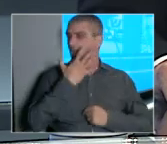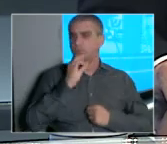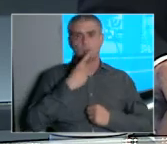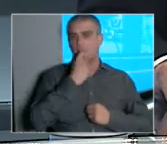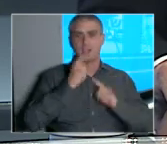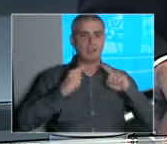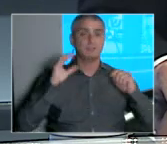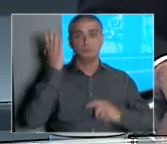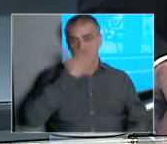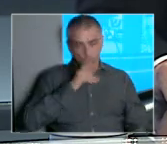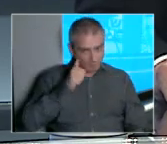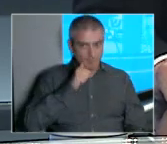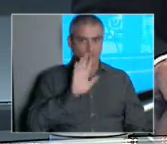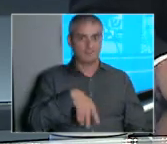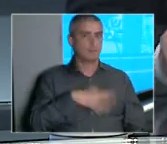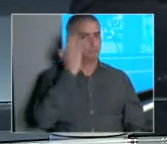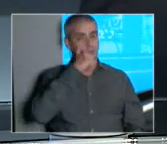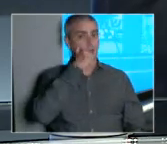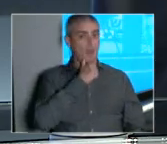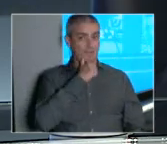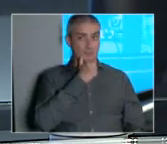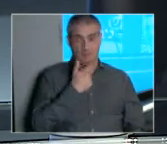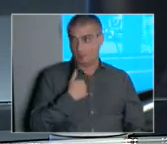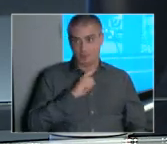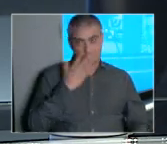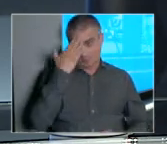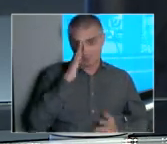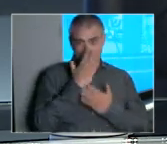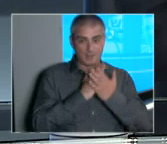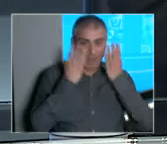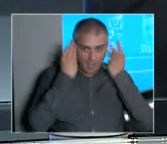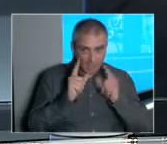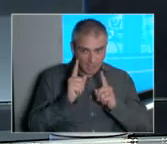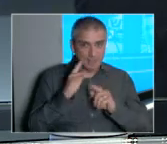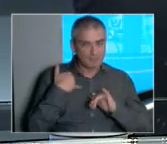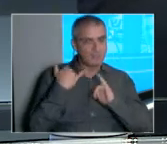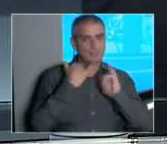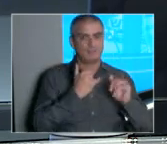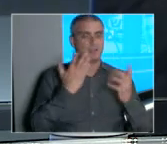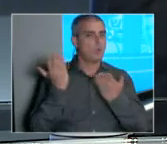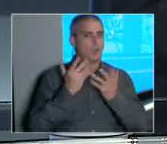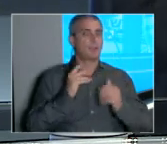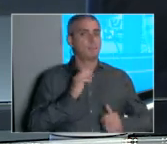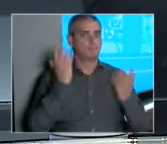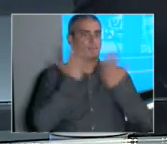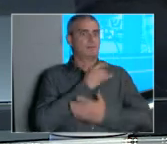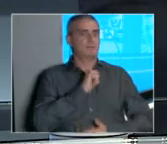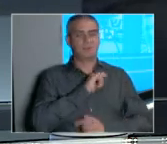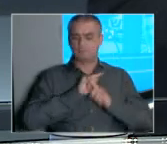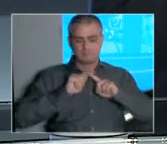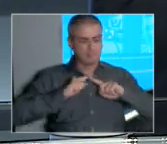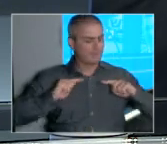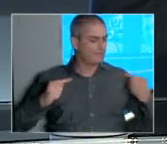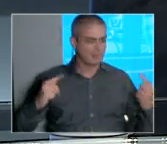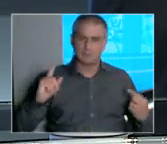100 גוונים של שחור וגם לבן. שחור וגם לבן. אנחנו לא נתעלם מהחלק החרדי, אבל אנחנו נביא פה אורחים מפתיעים, מעניינים, מכל